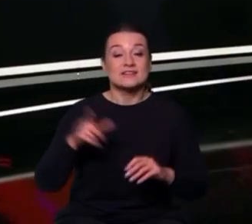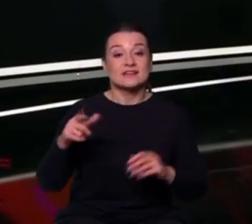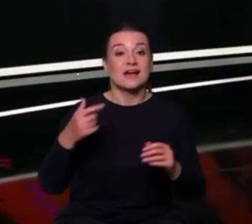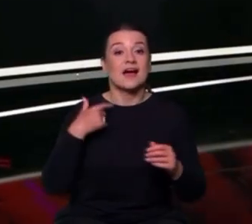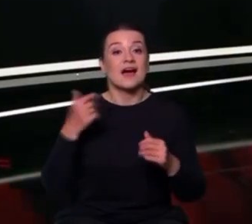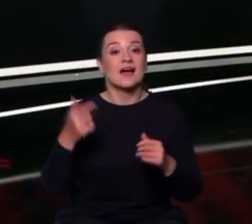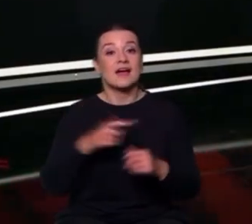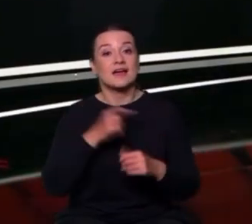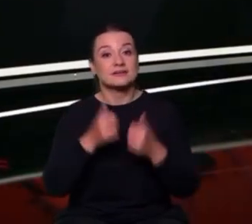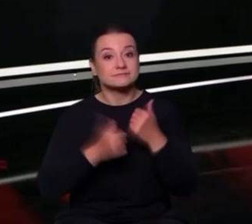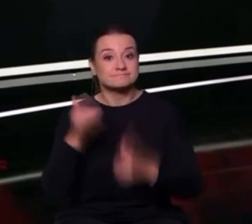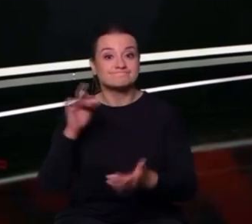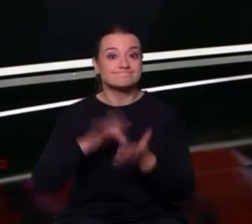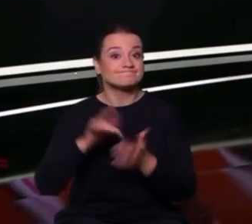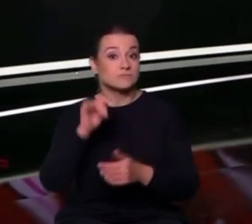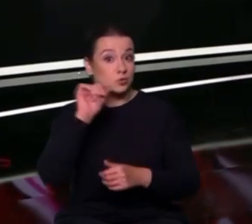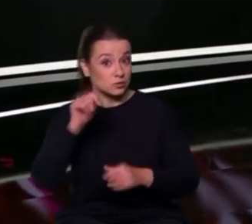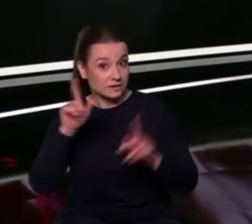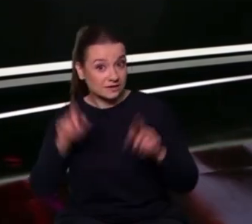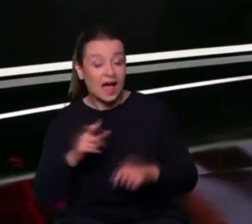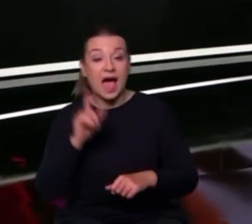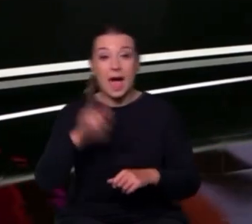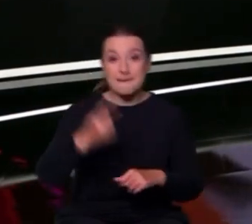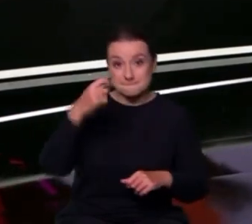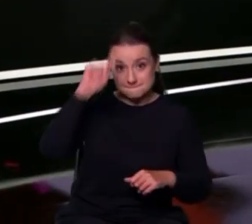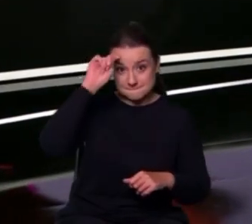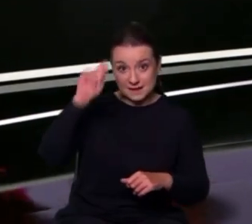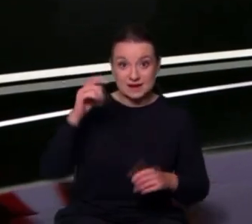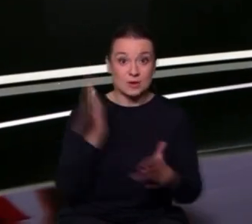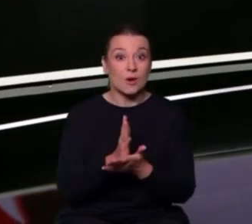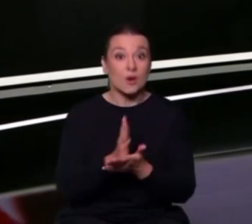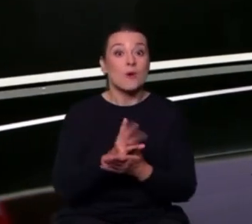w Berlinie od kilku dni trwają Światowe Letnie Igrzyska